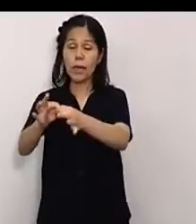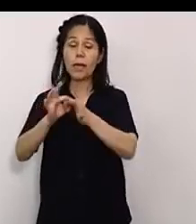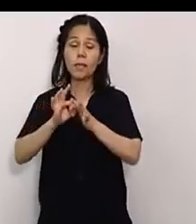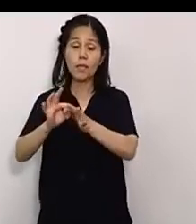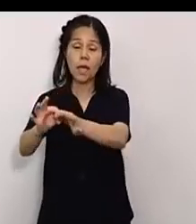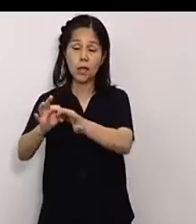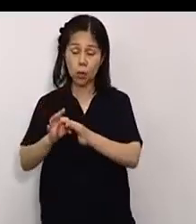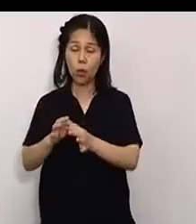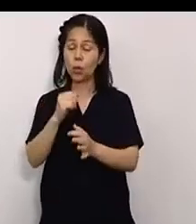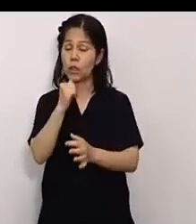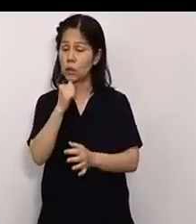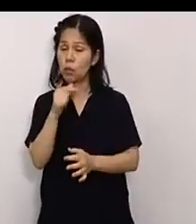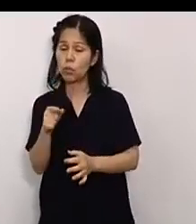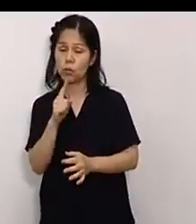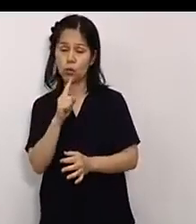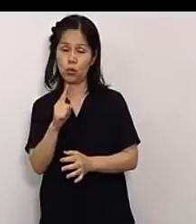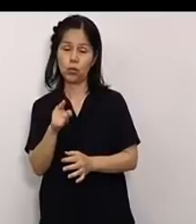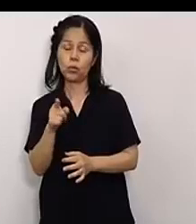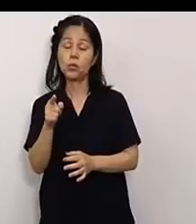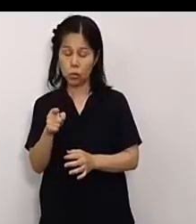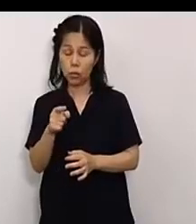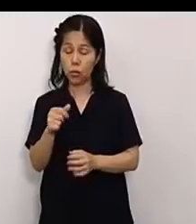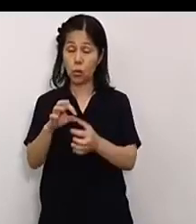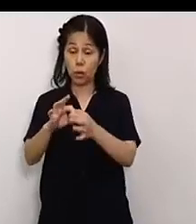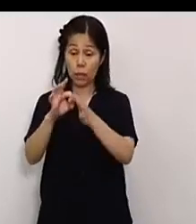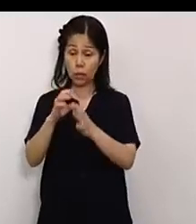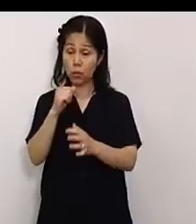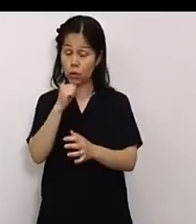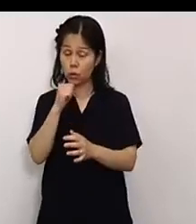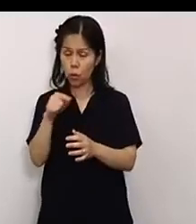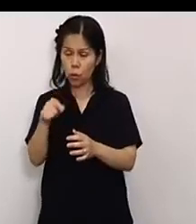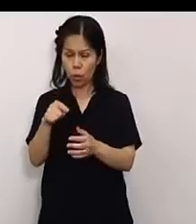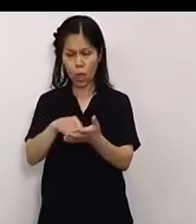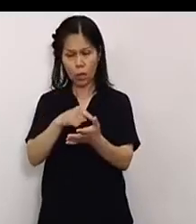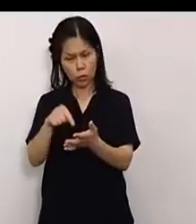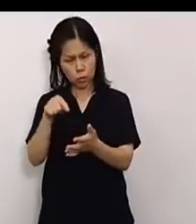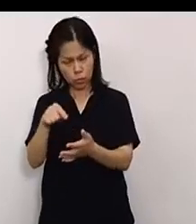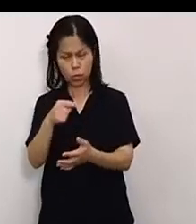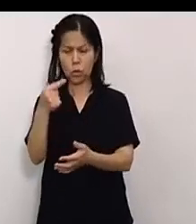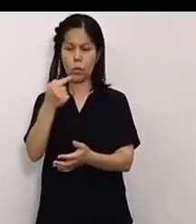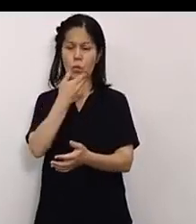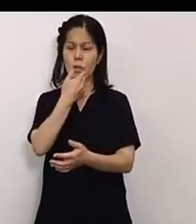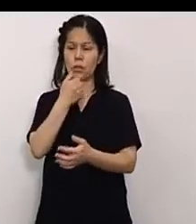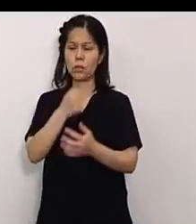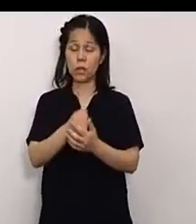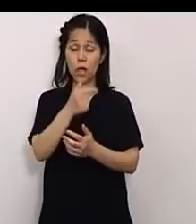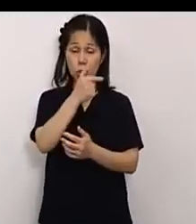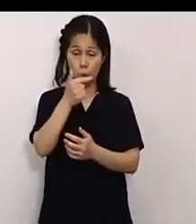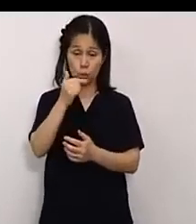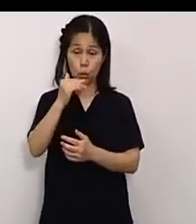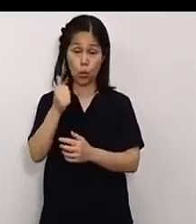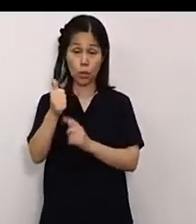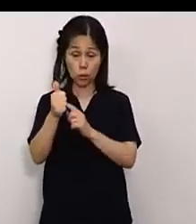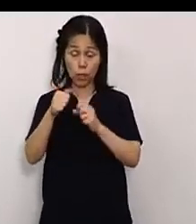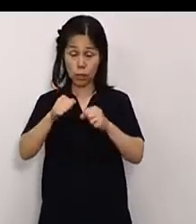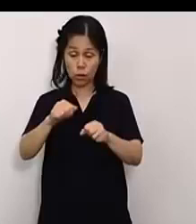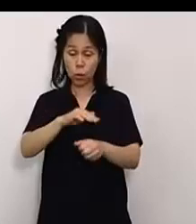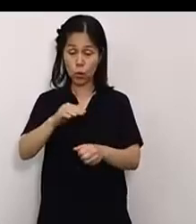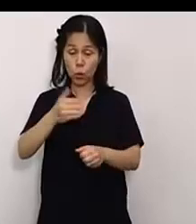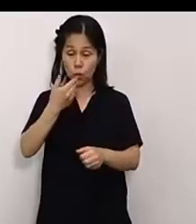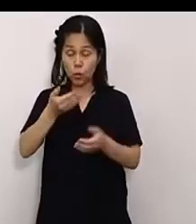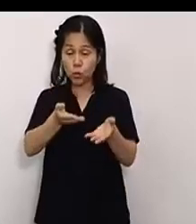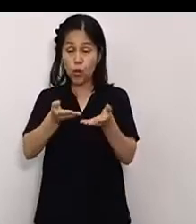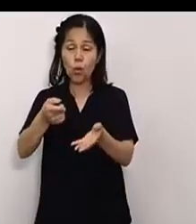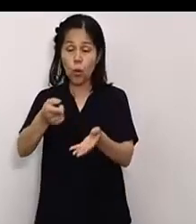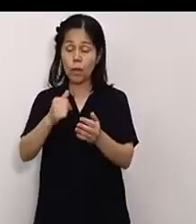それを克服するっていうのはすごく重要で、だから六郷さんたちのやってる子ども食堂っていうのは、その